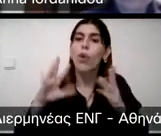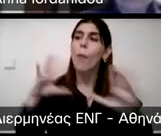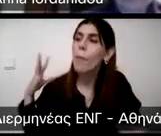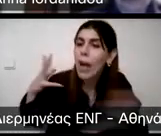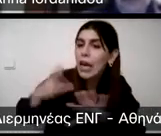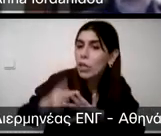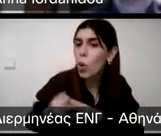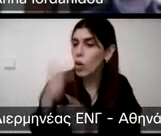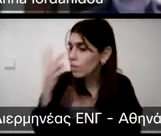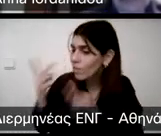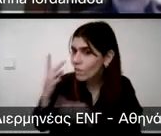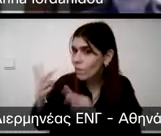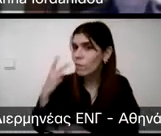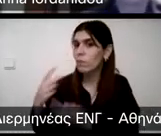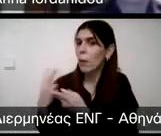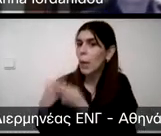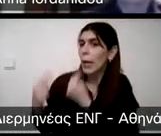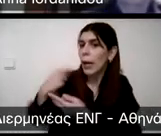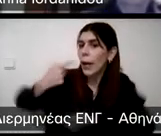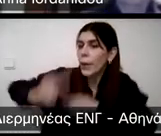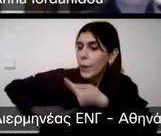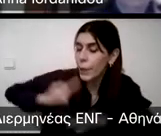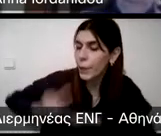και το μάθημα στο σχολείο να γίνει